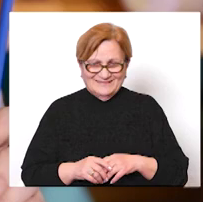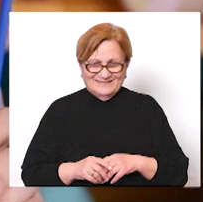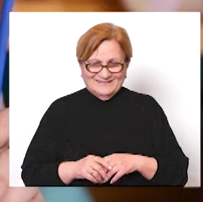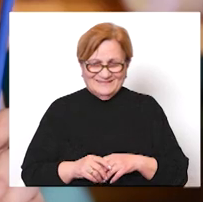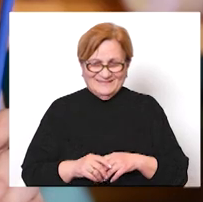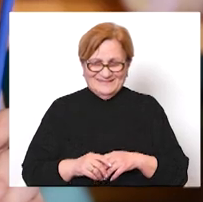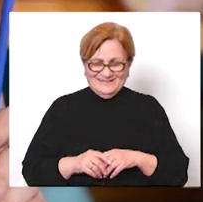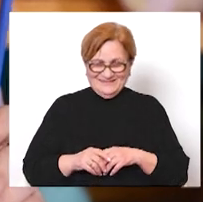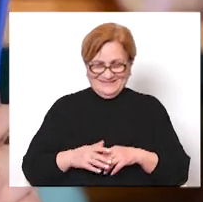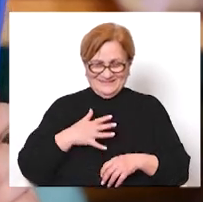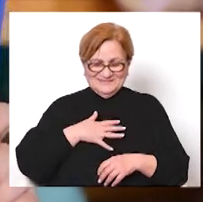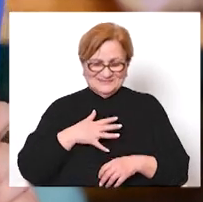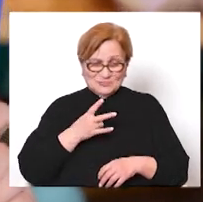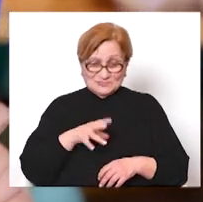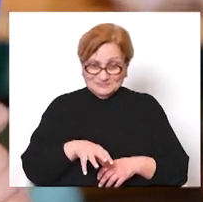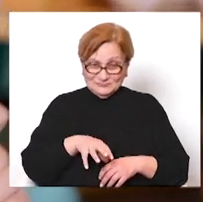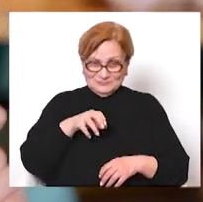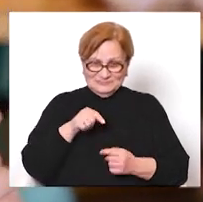კარგად უნდა შეისუნთქო, კარგად.